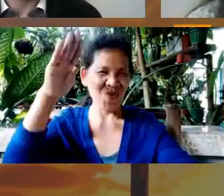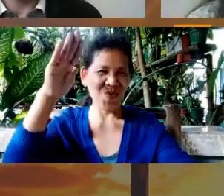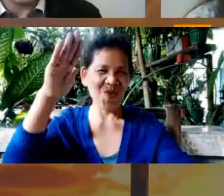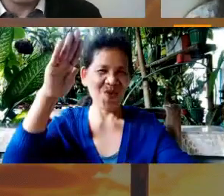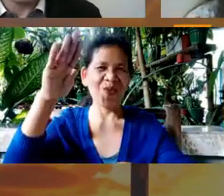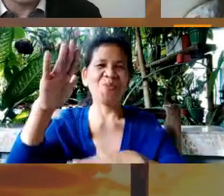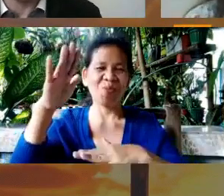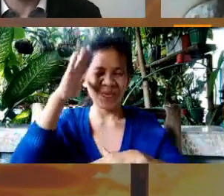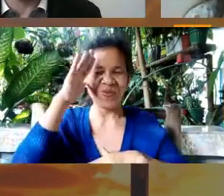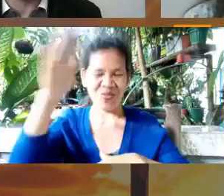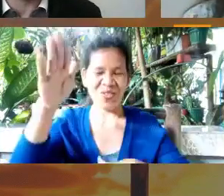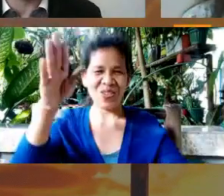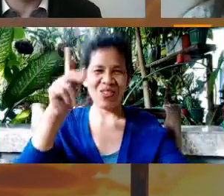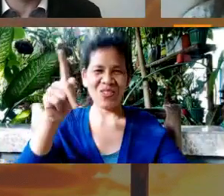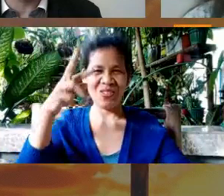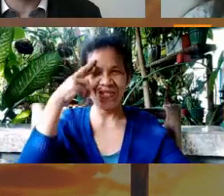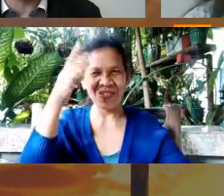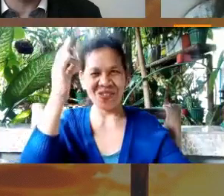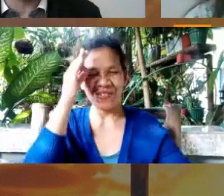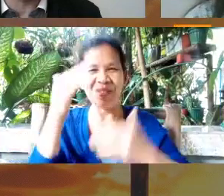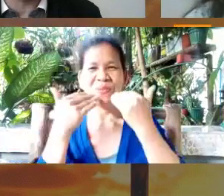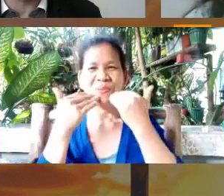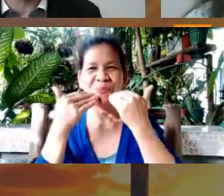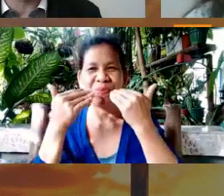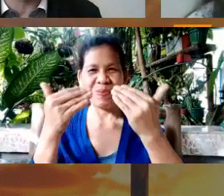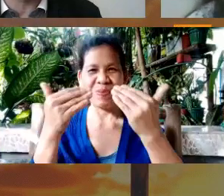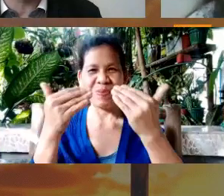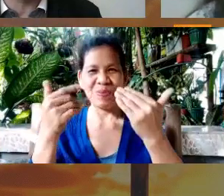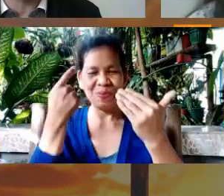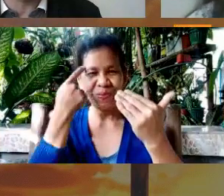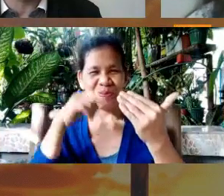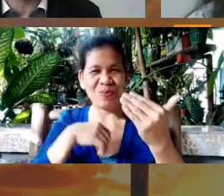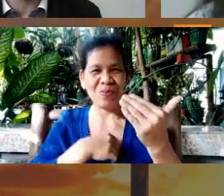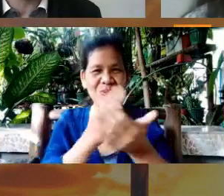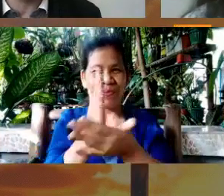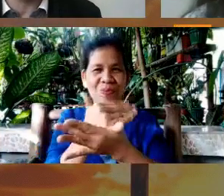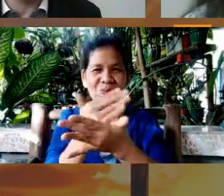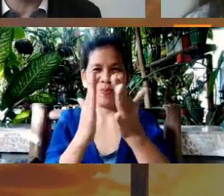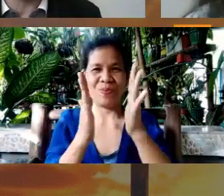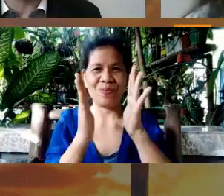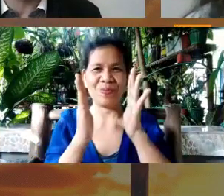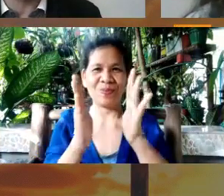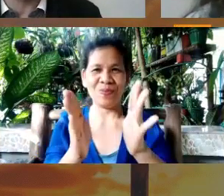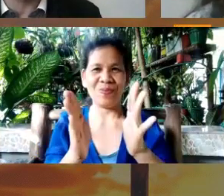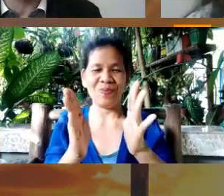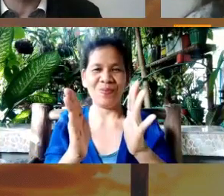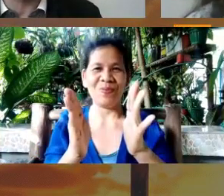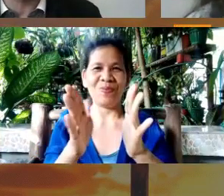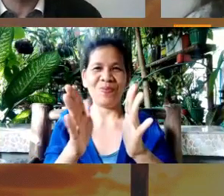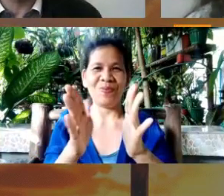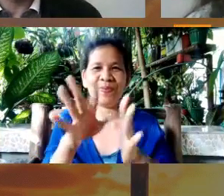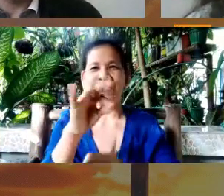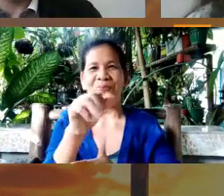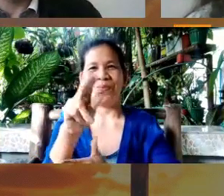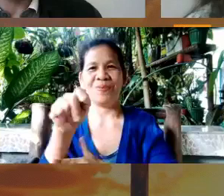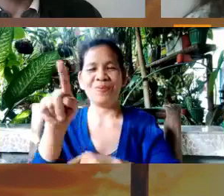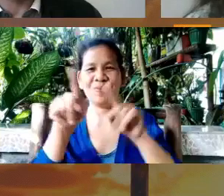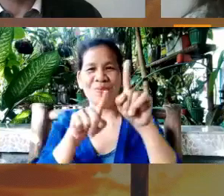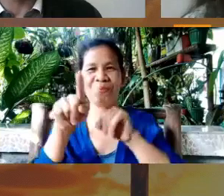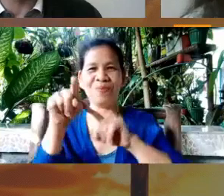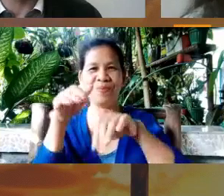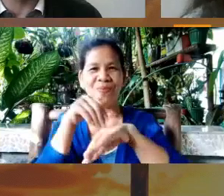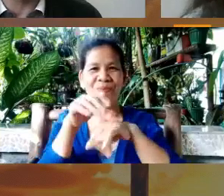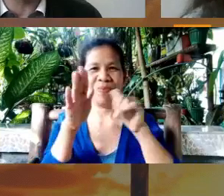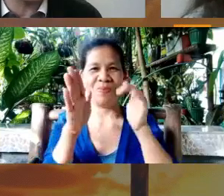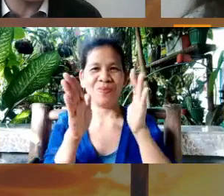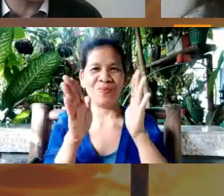yan. Maraming salamat po sa ating mga sharer, liker, top fan at star senders, lalatigit sa